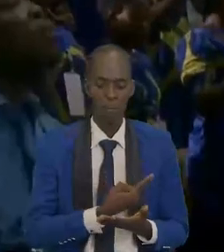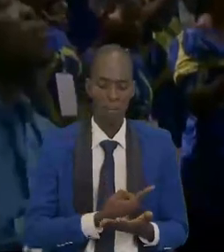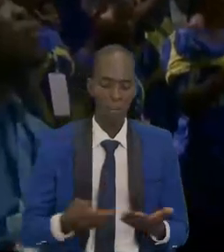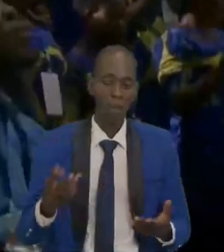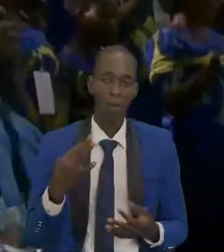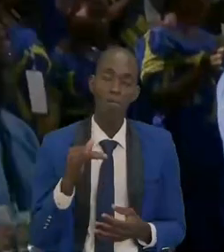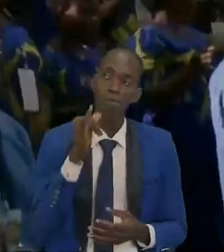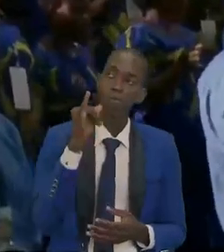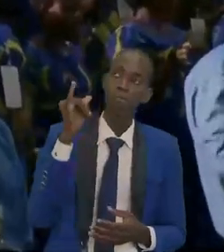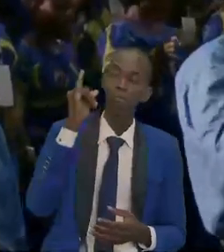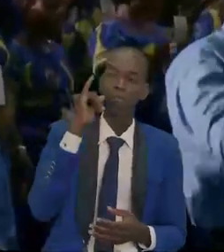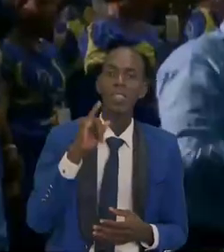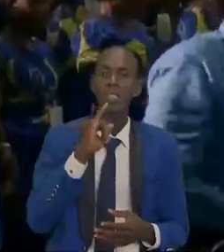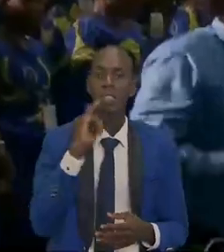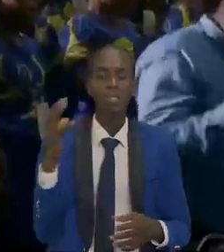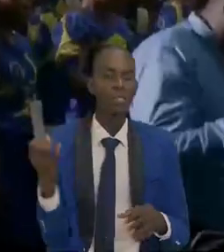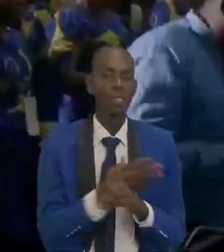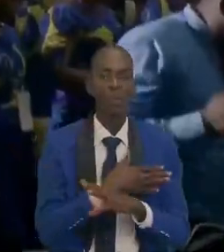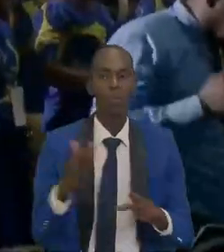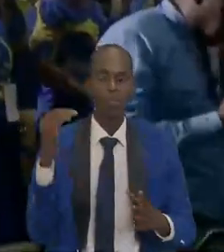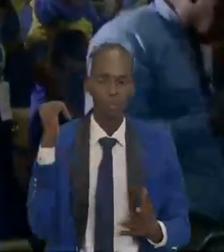L'échec d'hier est passé.